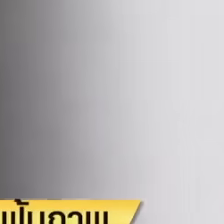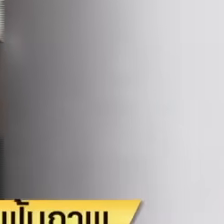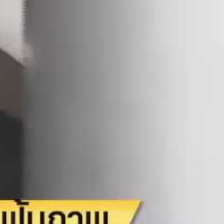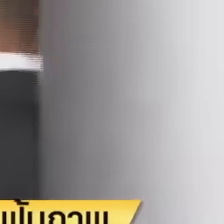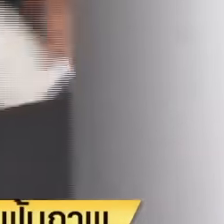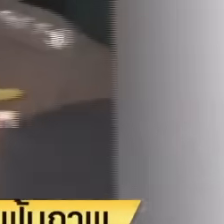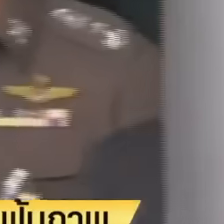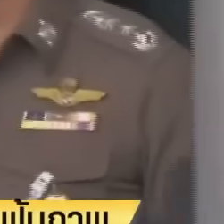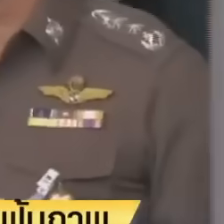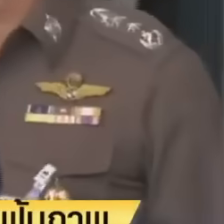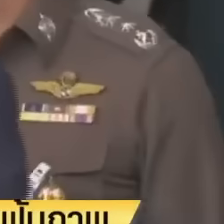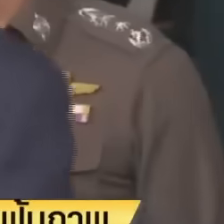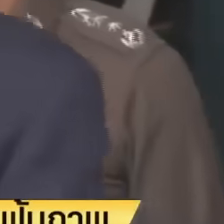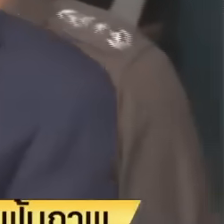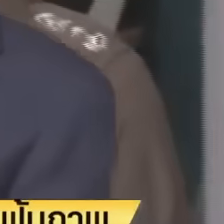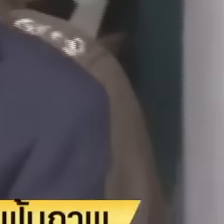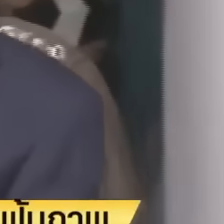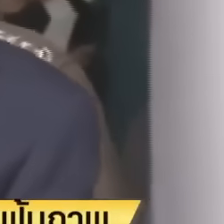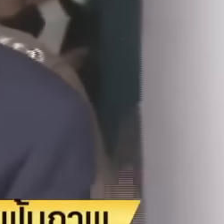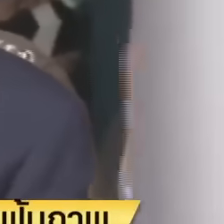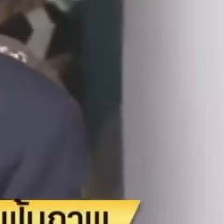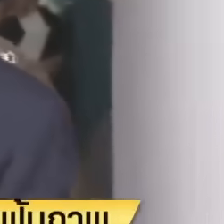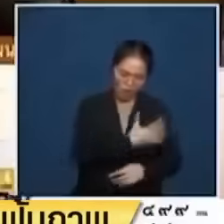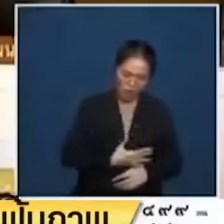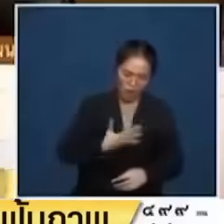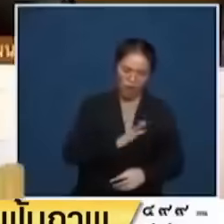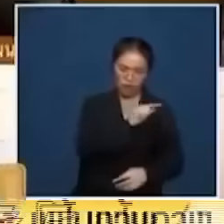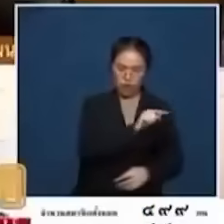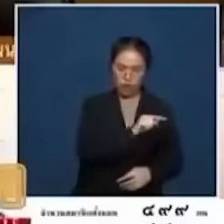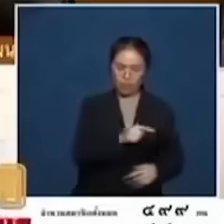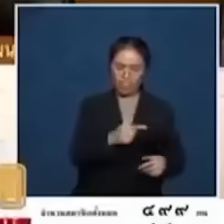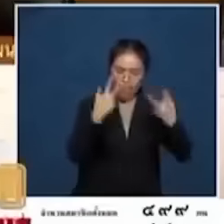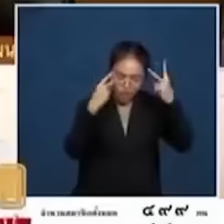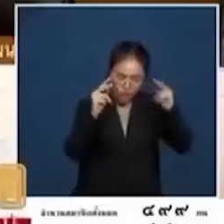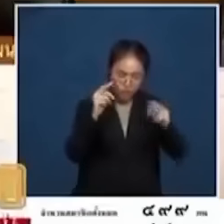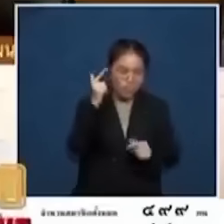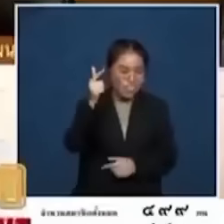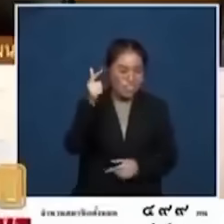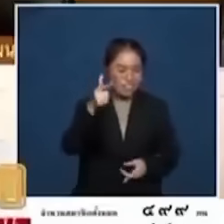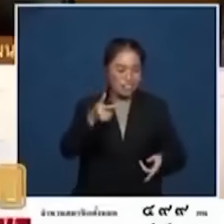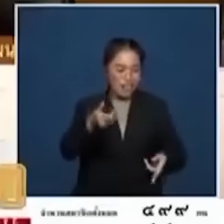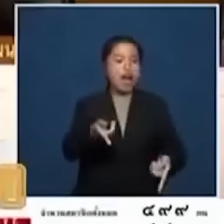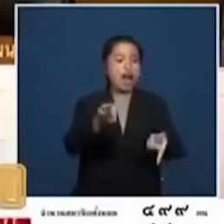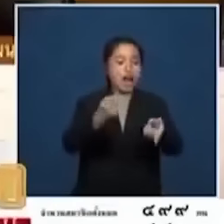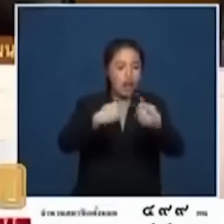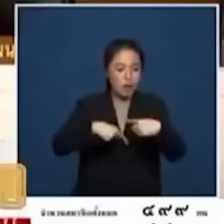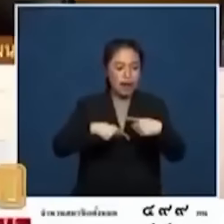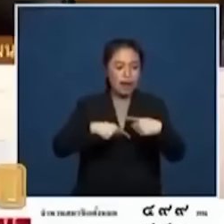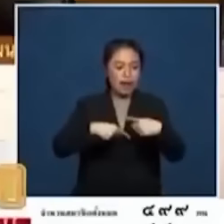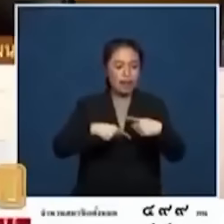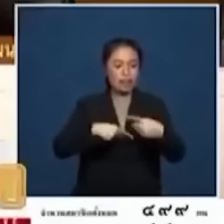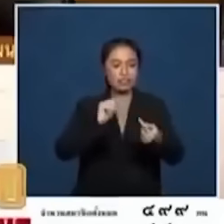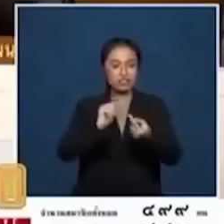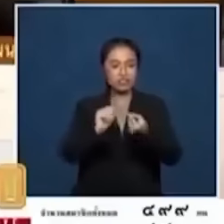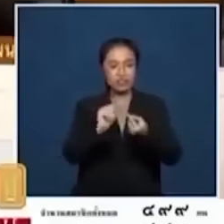ต่เขาบอกว่าถ้าเกิน120วันเนี่ยต้องเรียนรัฐมนตรีทราบท่านรัฐมนตรีขณะนี้ยังไม่ทราบแ